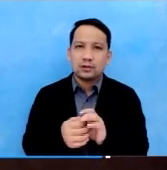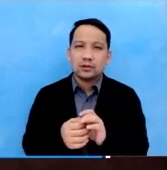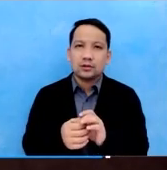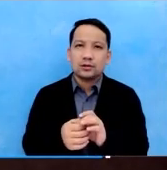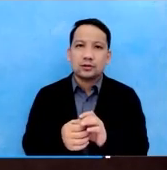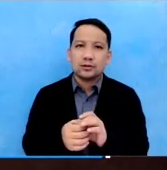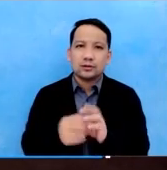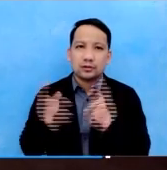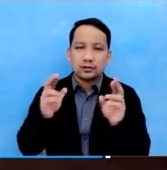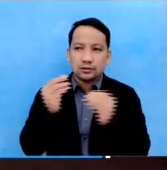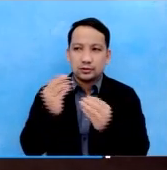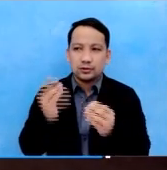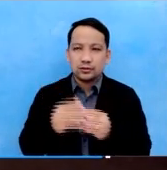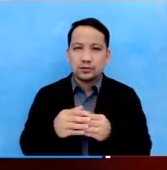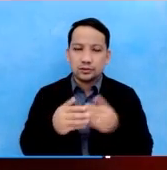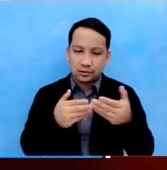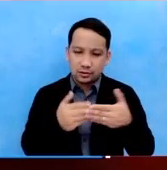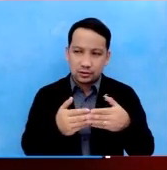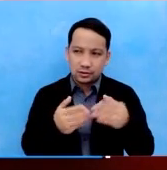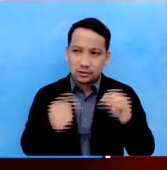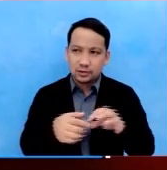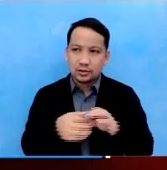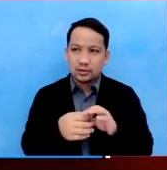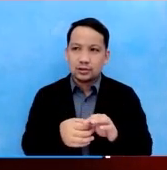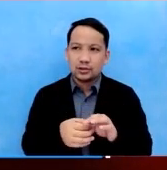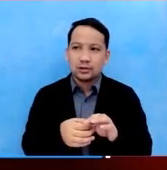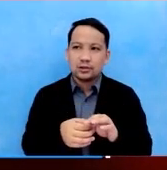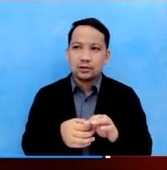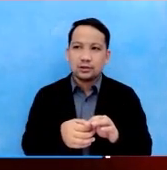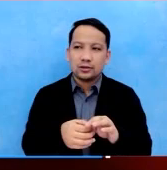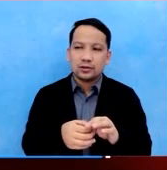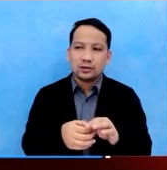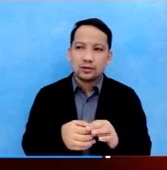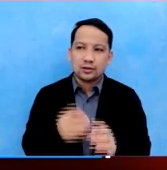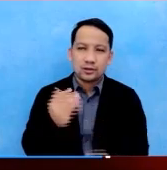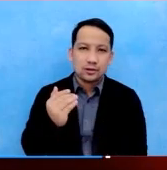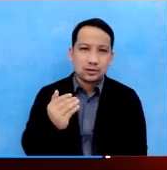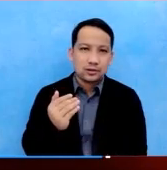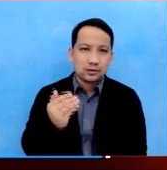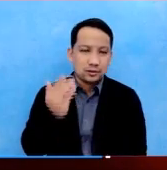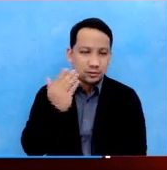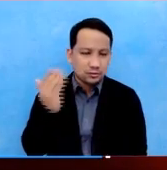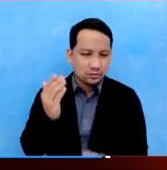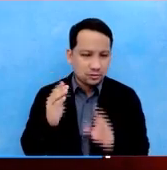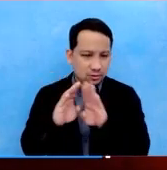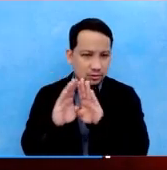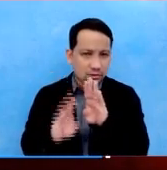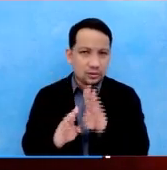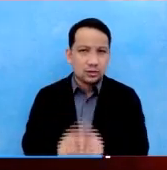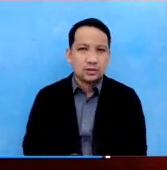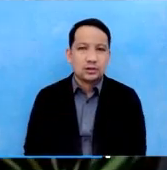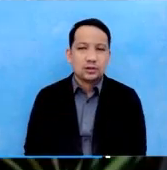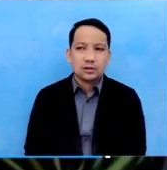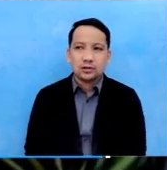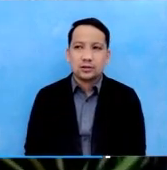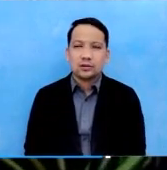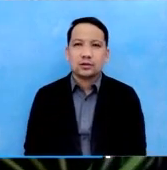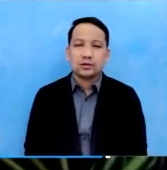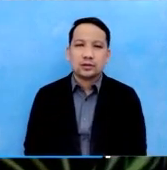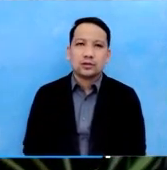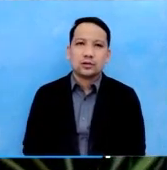dito, nilalagyan na po ng cordon para for the meantime, hindi